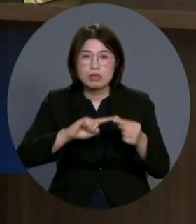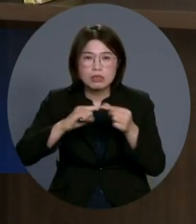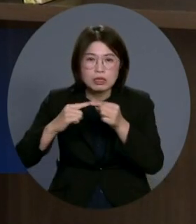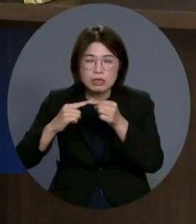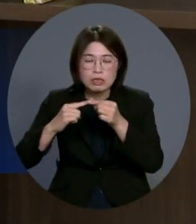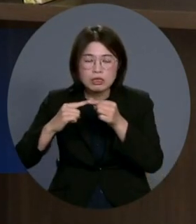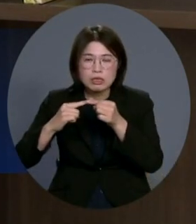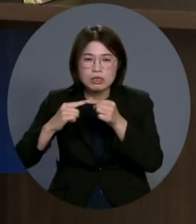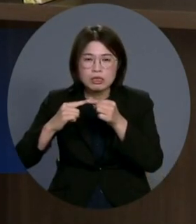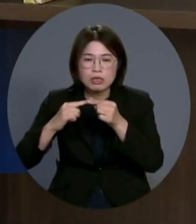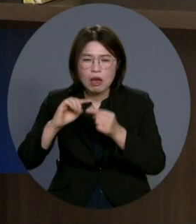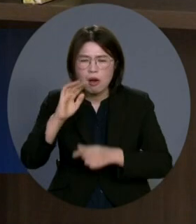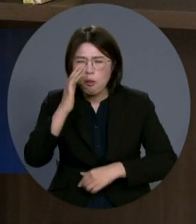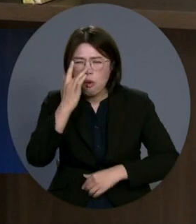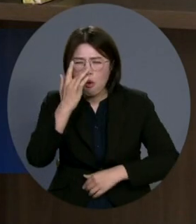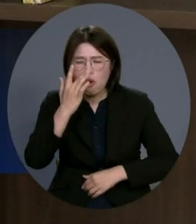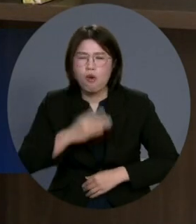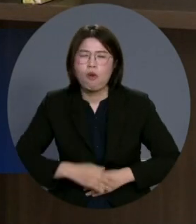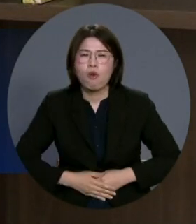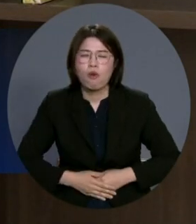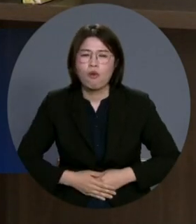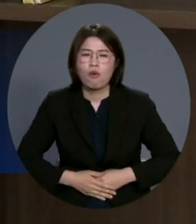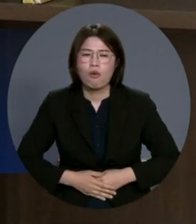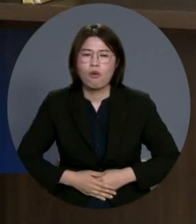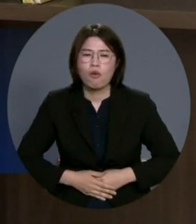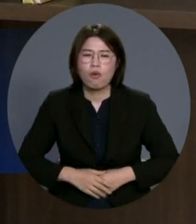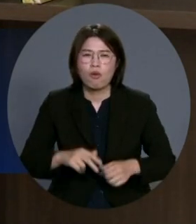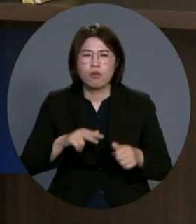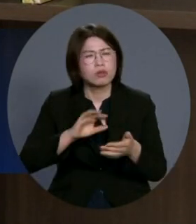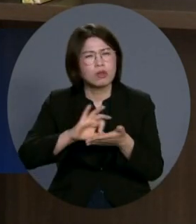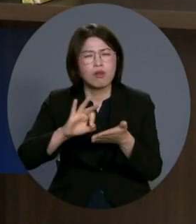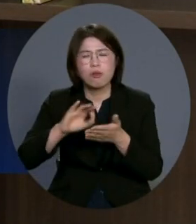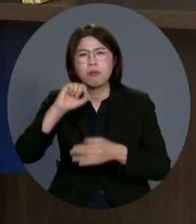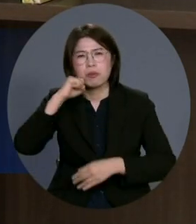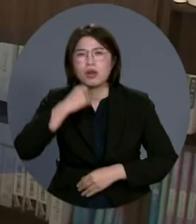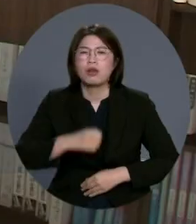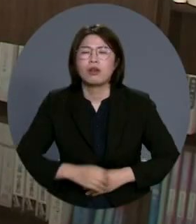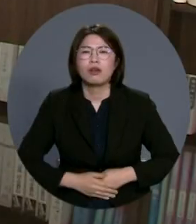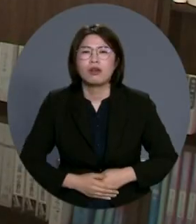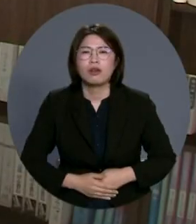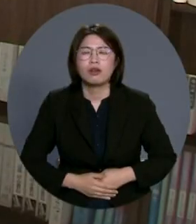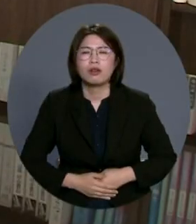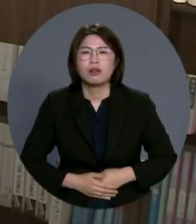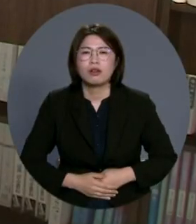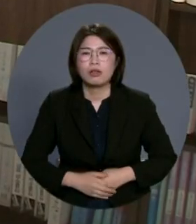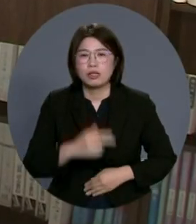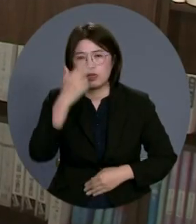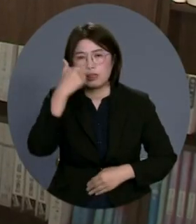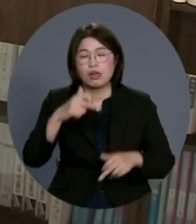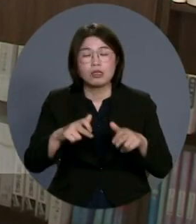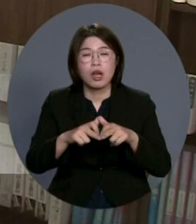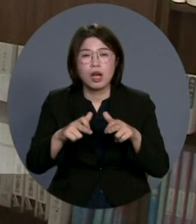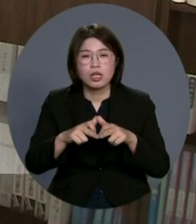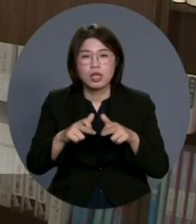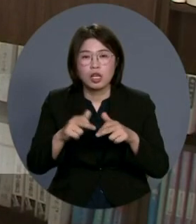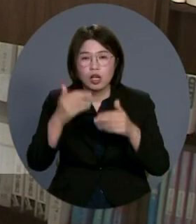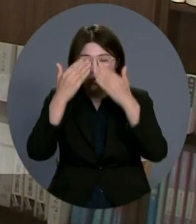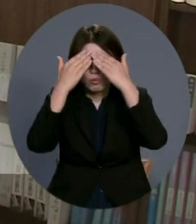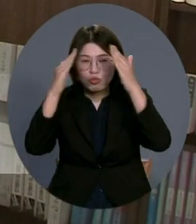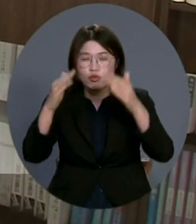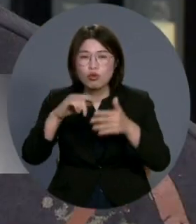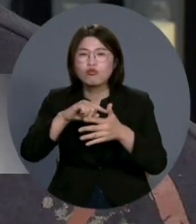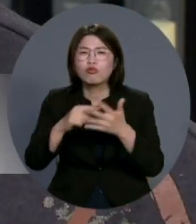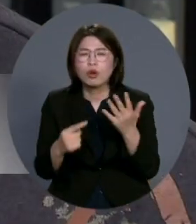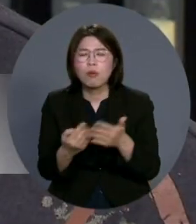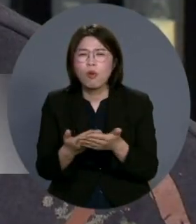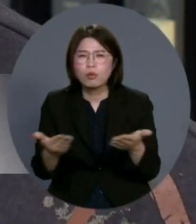없으니까 아예 뭐 끼 글씨가 잘 안 보이니까 쓸 수가 없었어요 뭐가를 시각 장애인들은 무료 인식 프로그램 보급